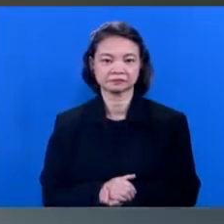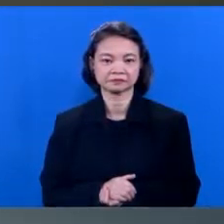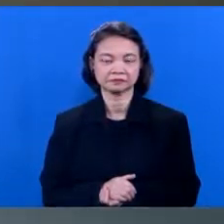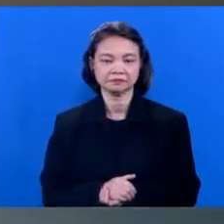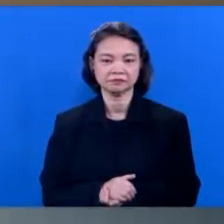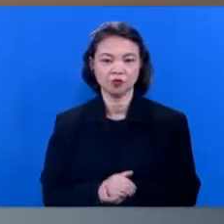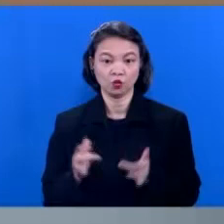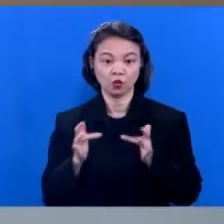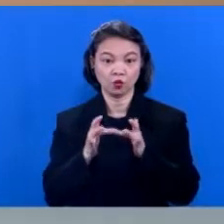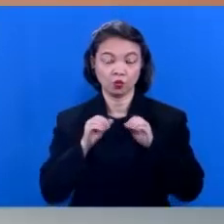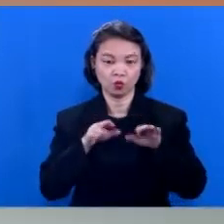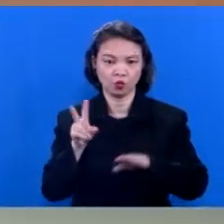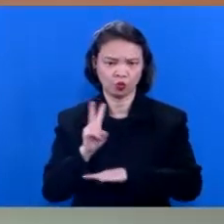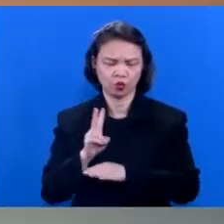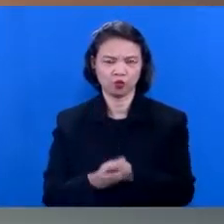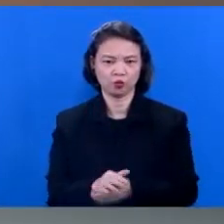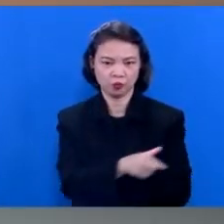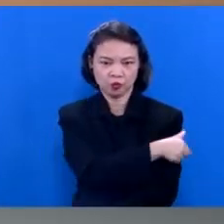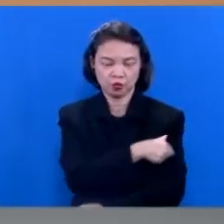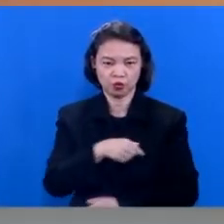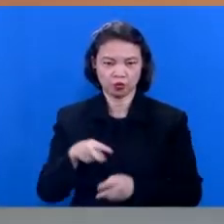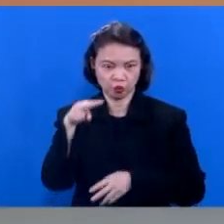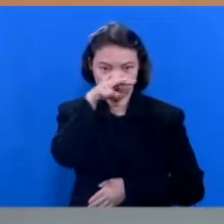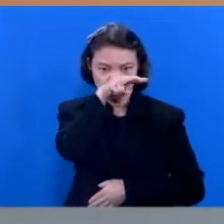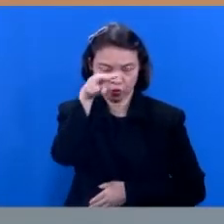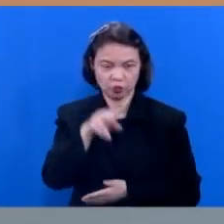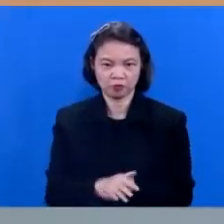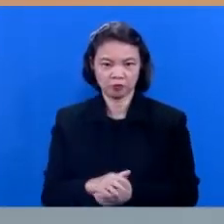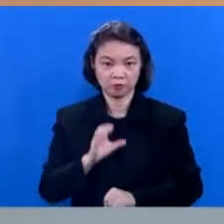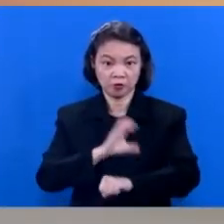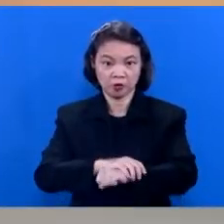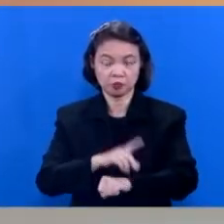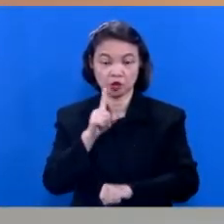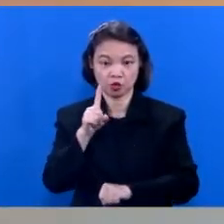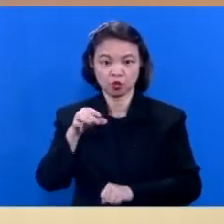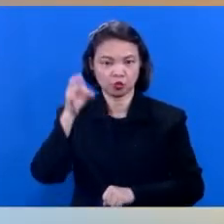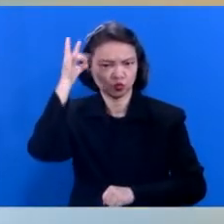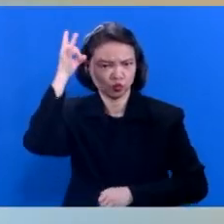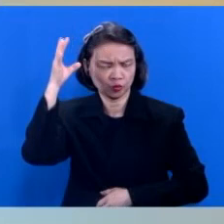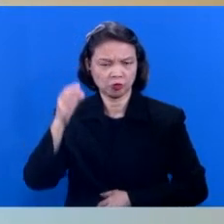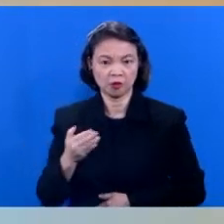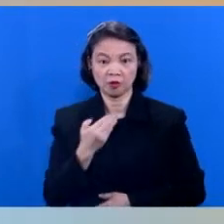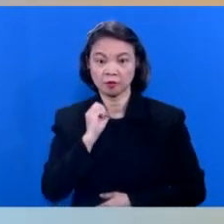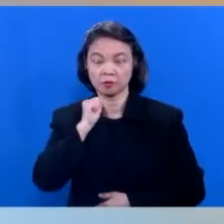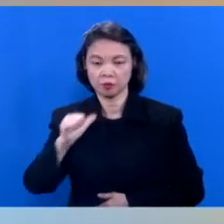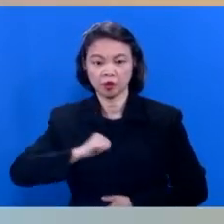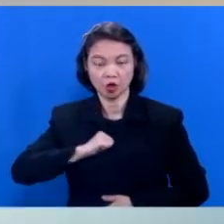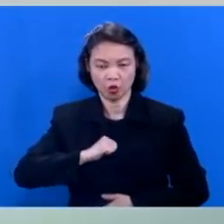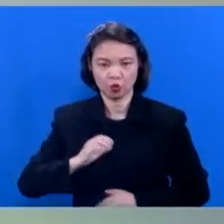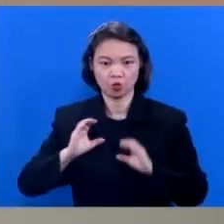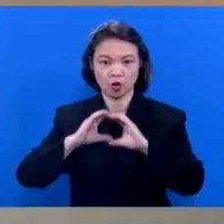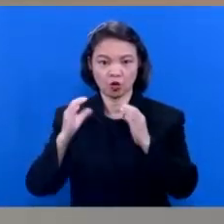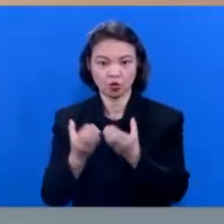Viral video amatir ketika petugas patroli Jalan Raya Polda Metro Jaya mengamankan pengemudi yang mengaku sebagai anggota kepolisian di Mabes Polri di